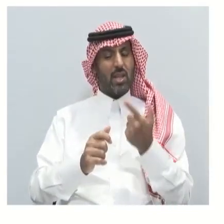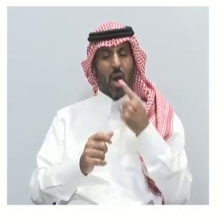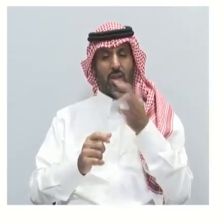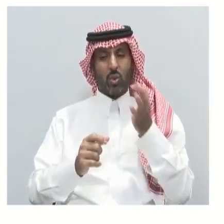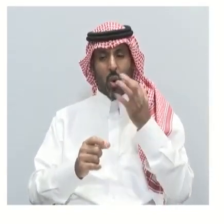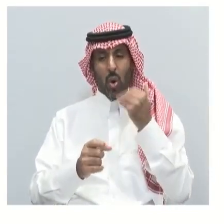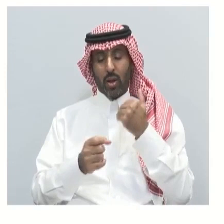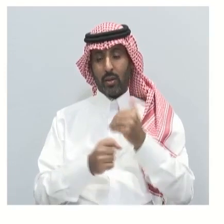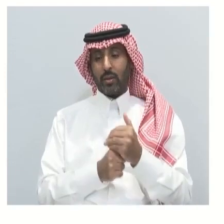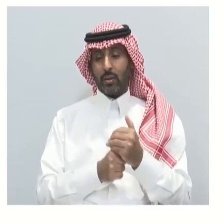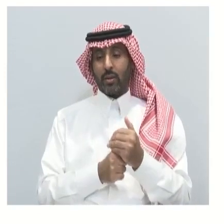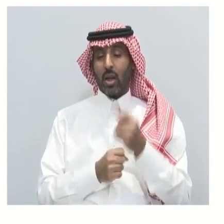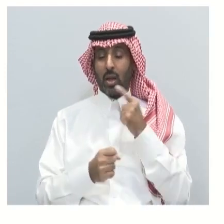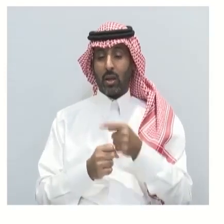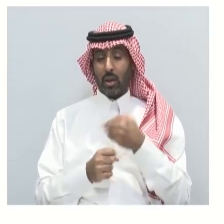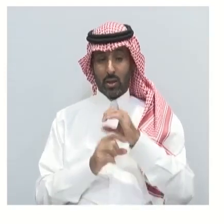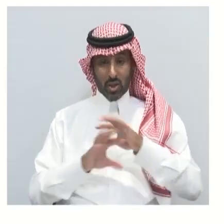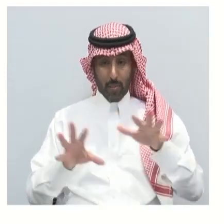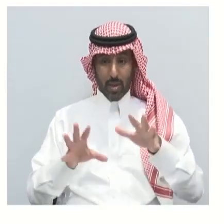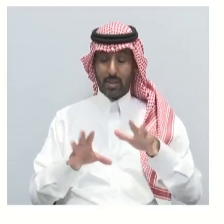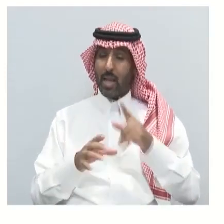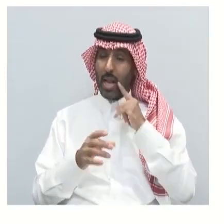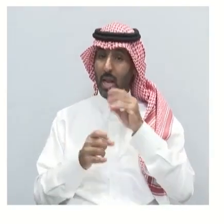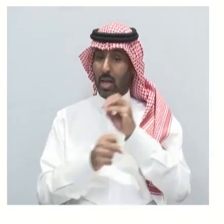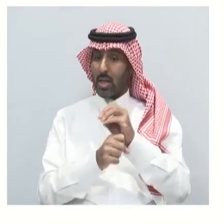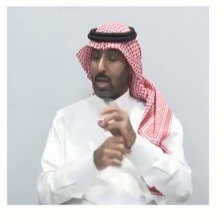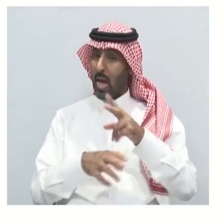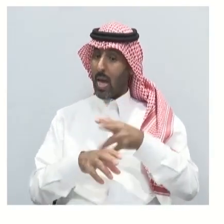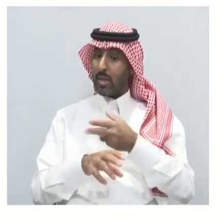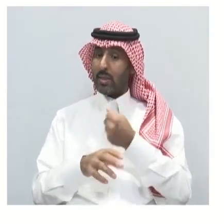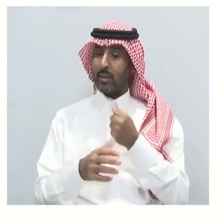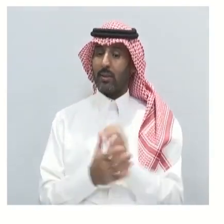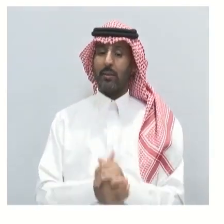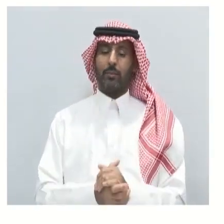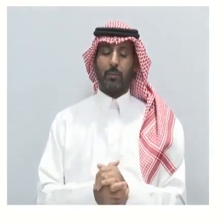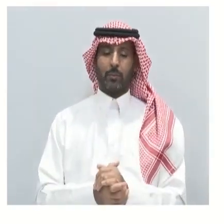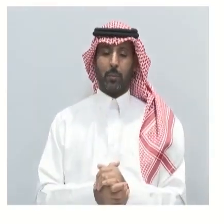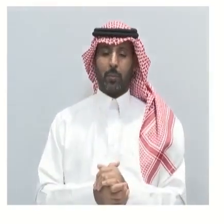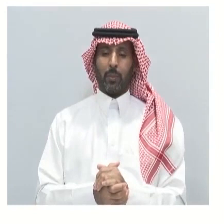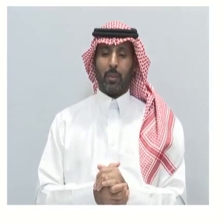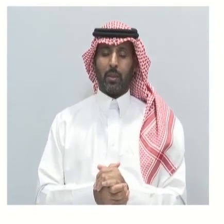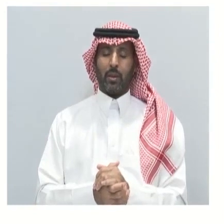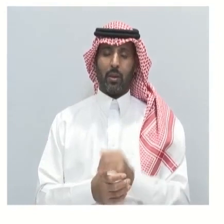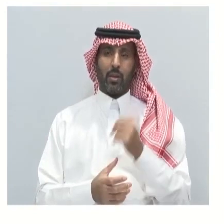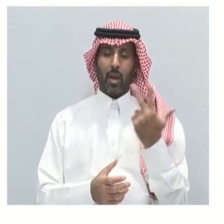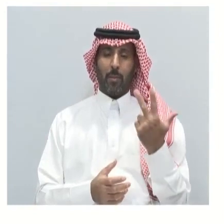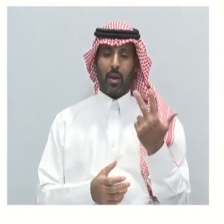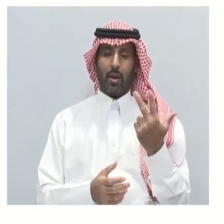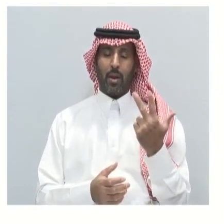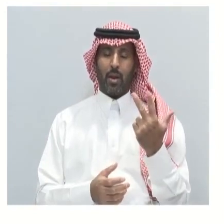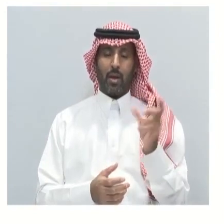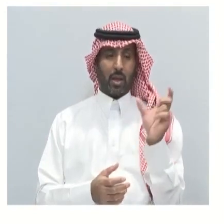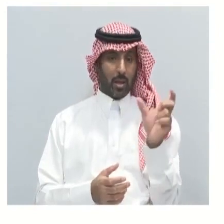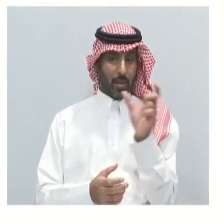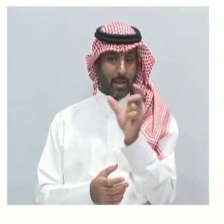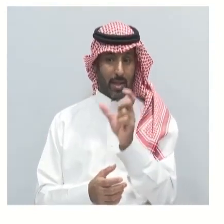التطبيق وامكانيه تعميم النتائج يعني بعد ذلك تستطيع ان تعمم النتائج ثامنا مصطلحات